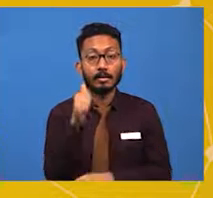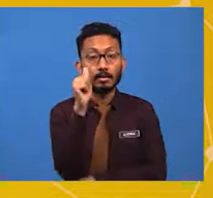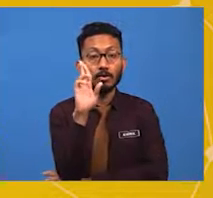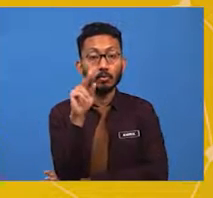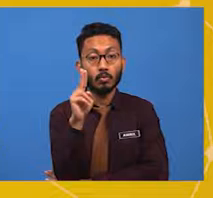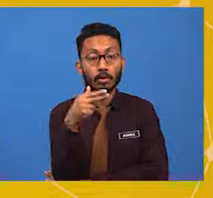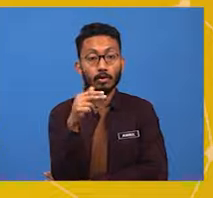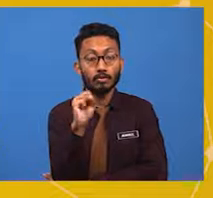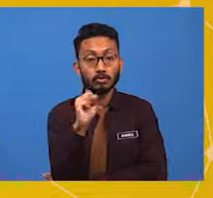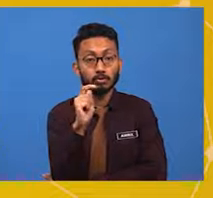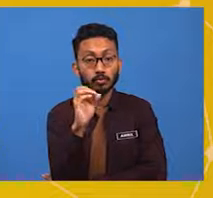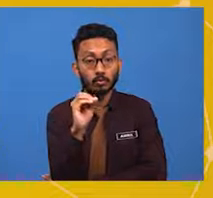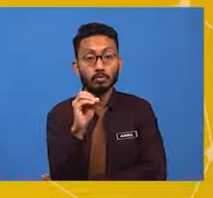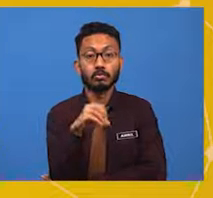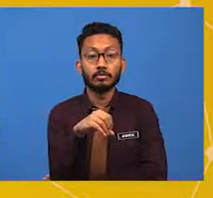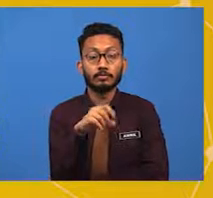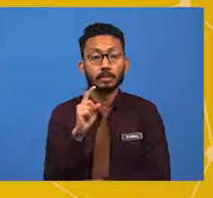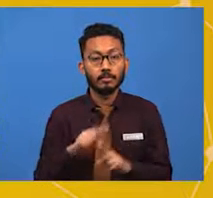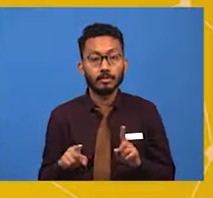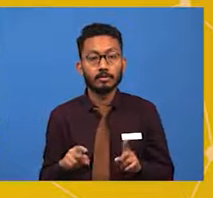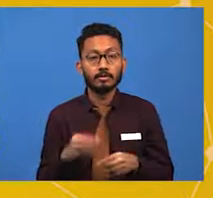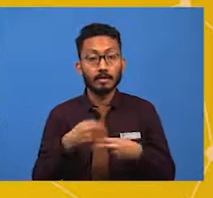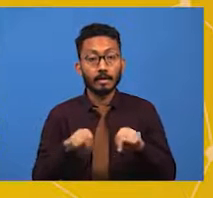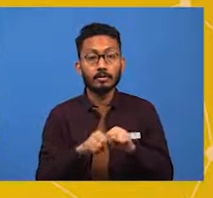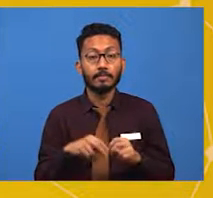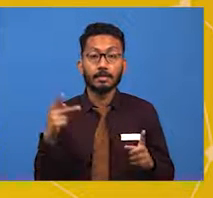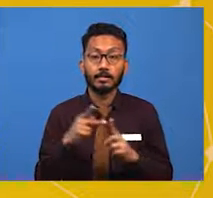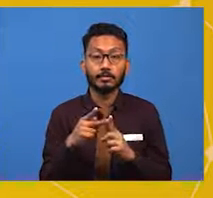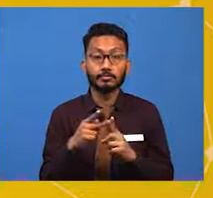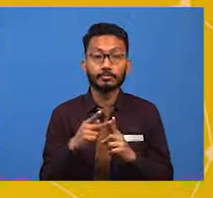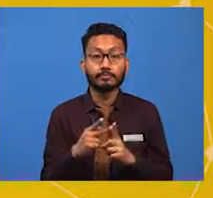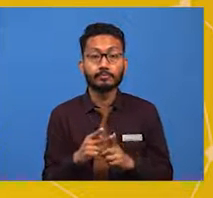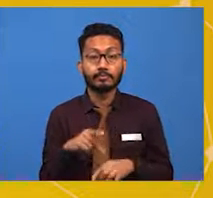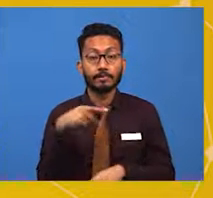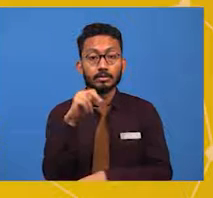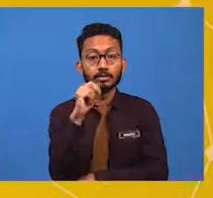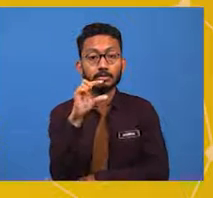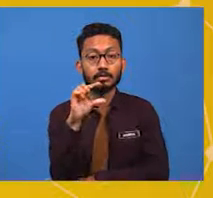anda menetapkan nilai kepada pengecam suatu pemboleh ubah.